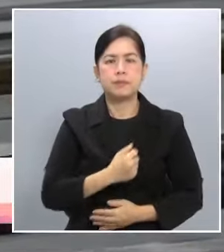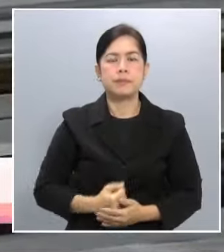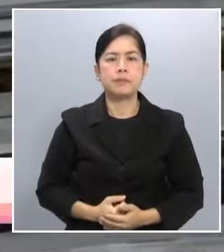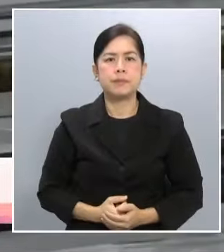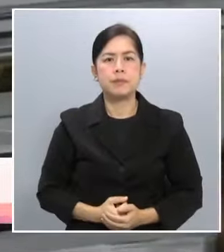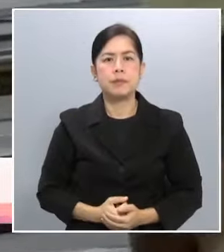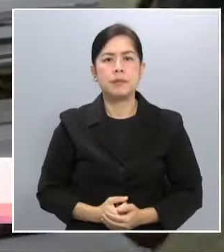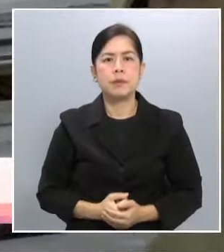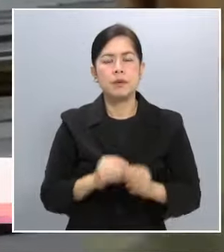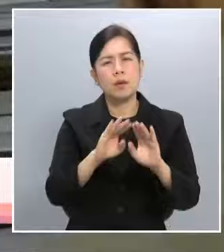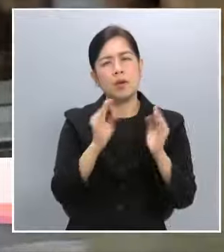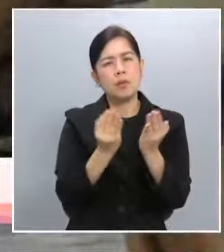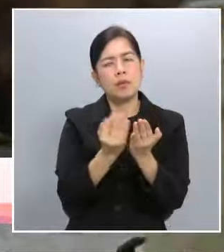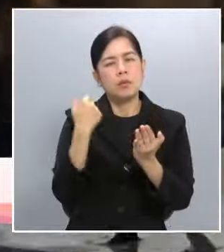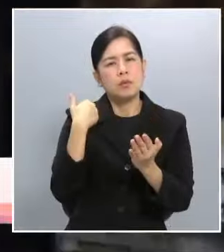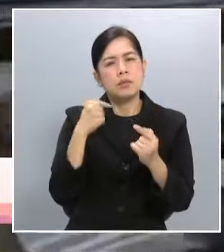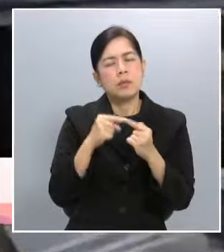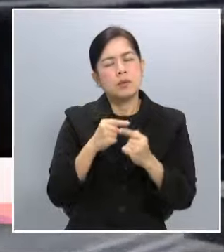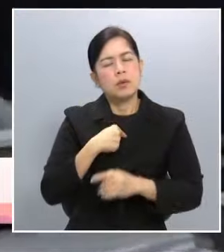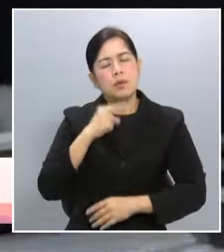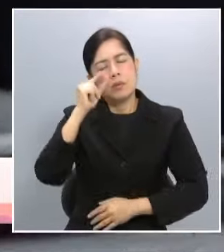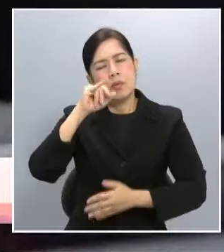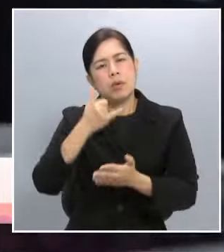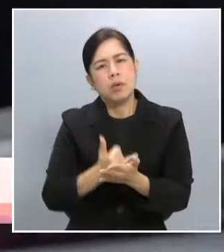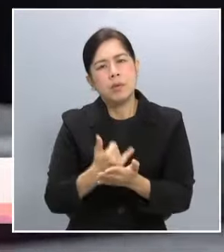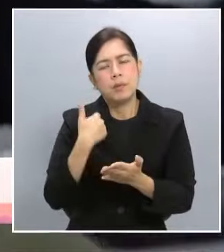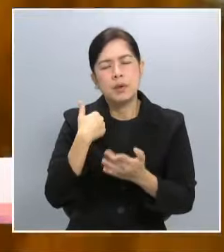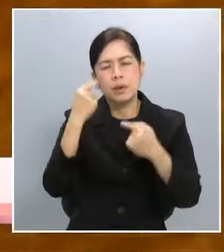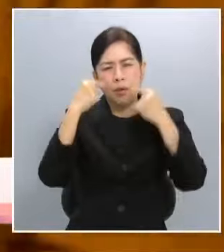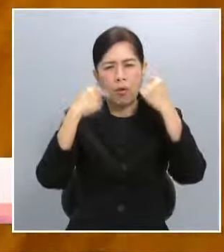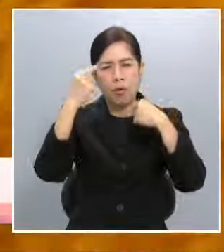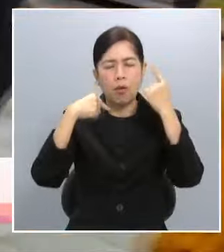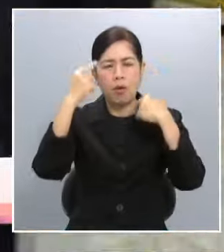หลายๆคนเป็นลมเนื่องจากร้องไห้อย่างหนัก